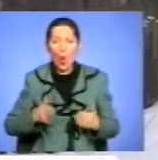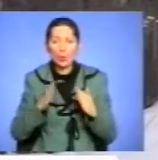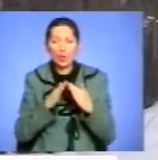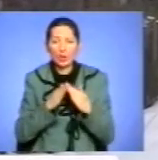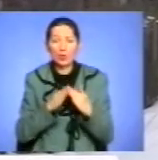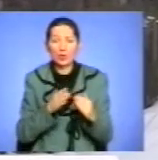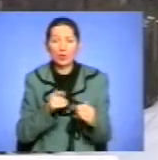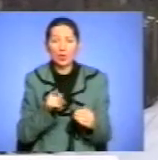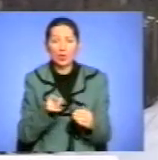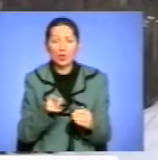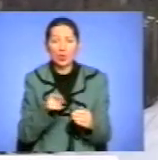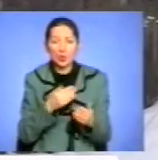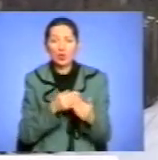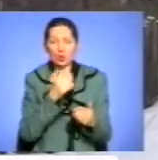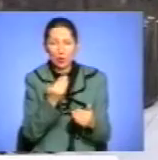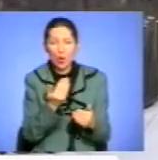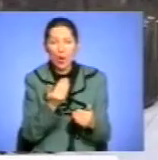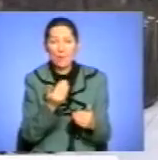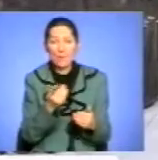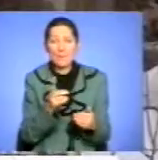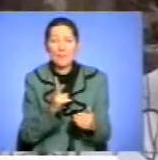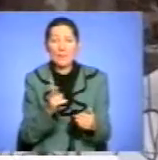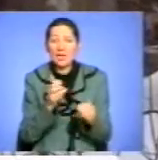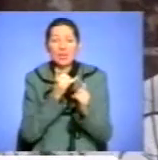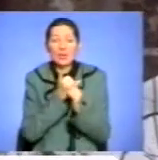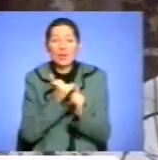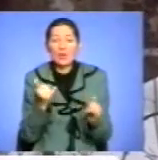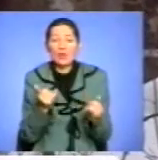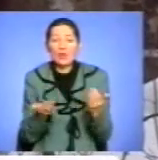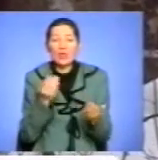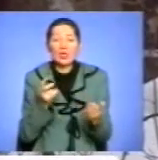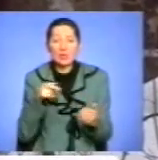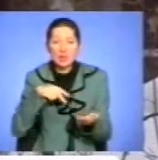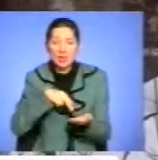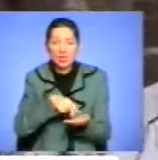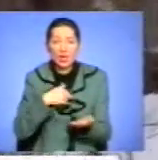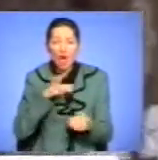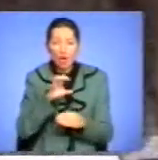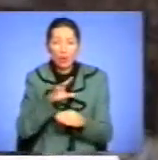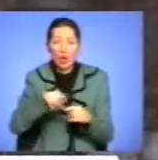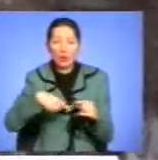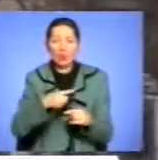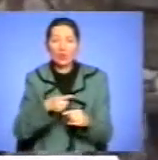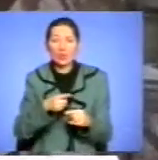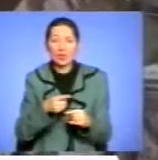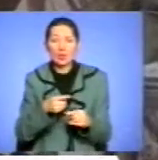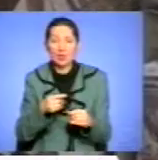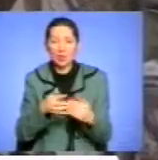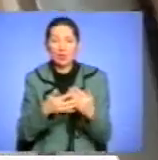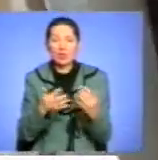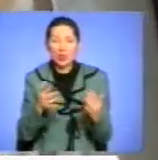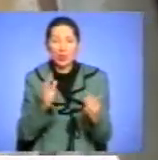ось цього, в який неможливо взагалі тут зайти, але я собаку через щілину запустив на